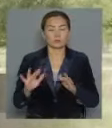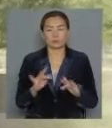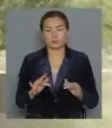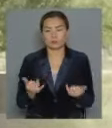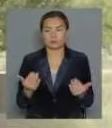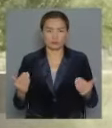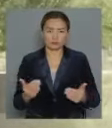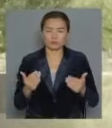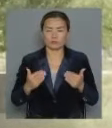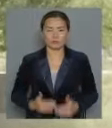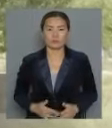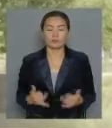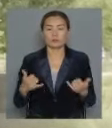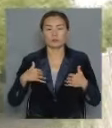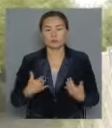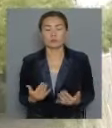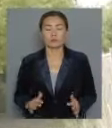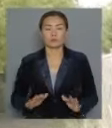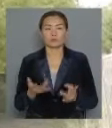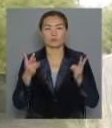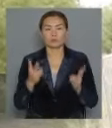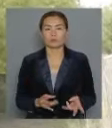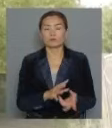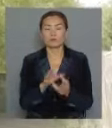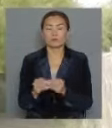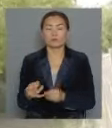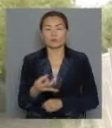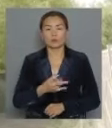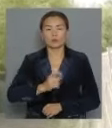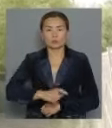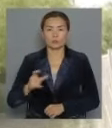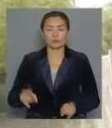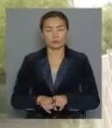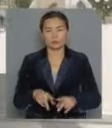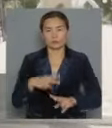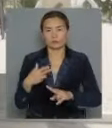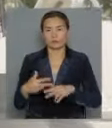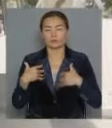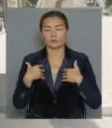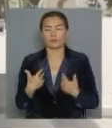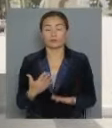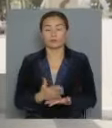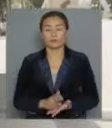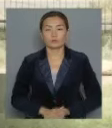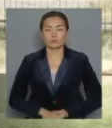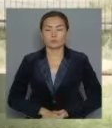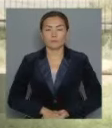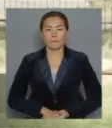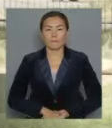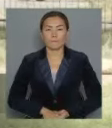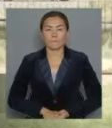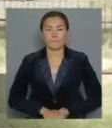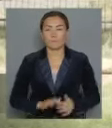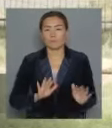кейінге шегерілді. Қабырғаны қайыстырған қайғылы жағдайға аудан тұрғындары да көңіл білдіруде. Болып